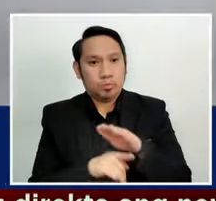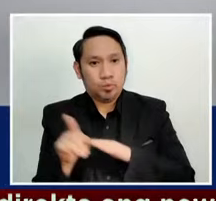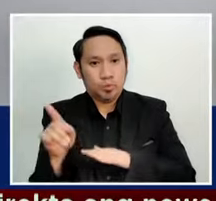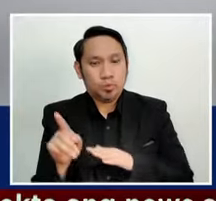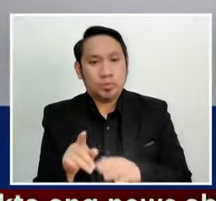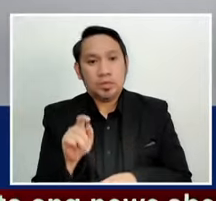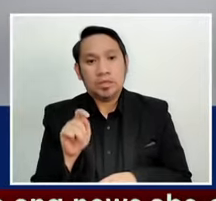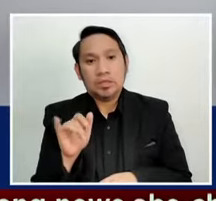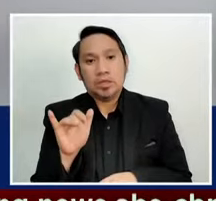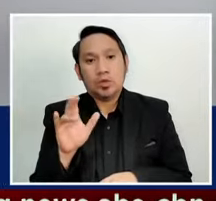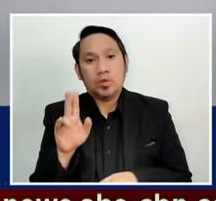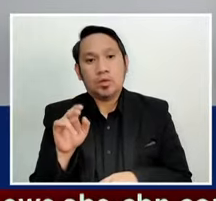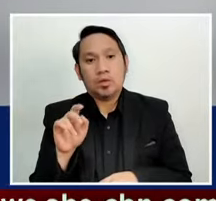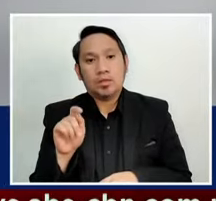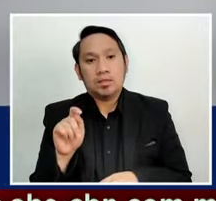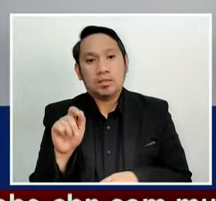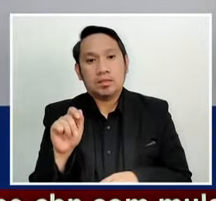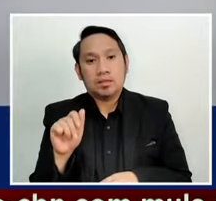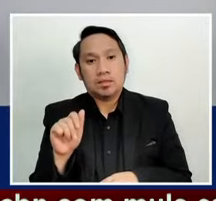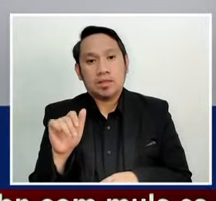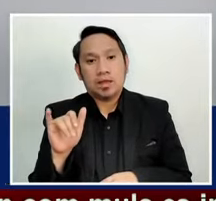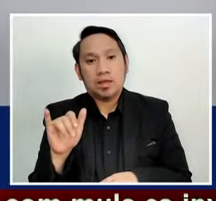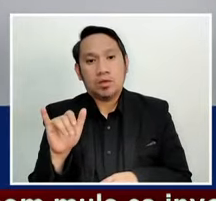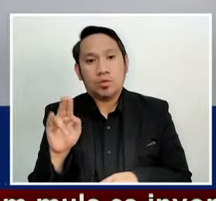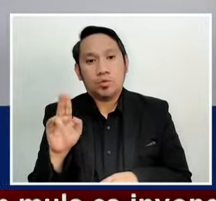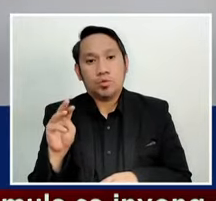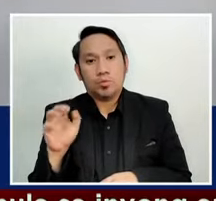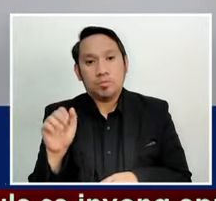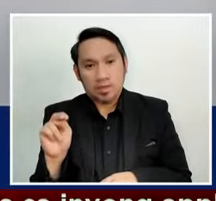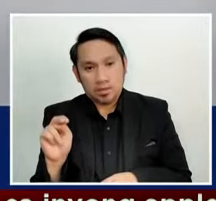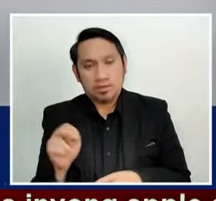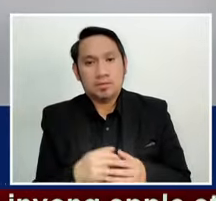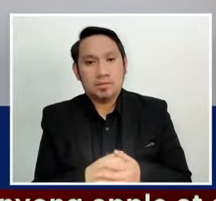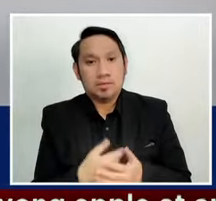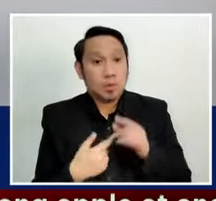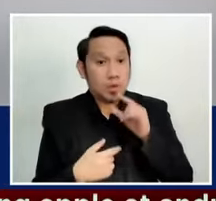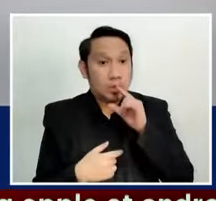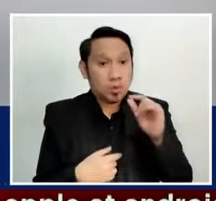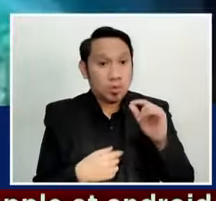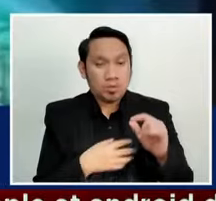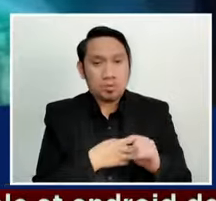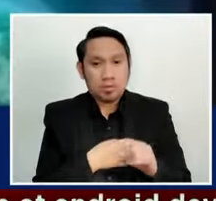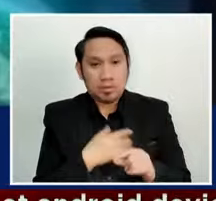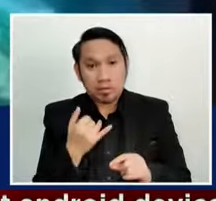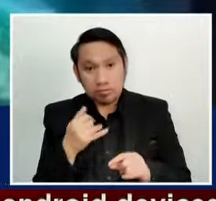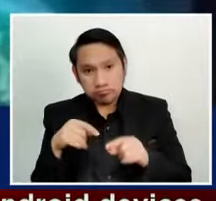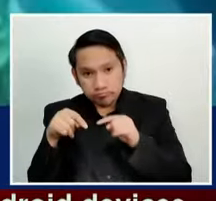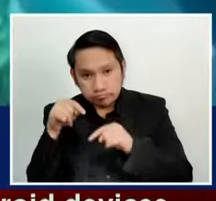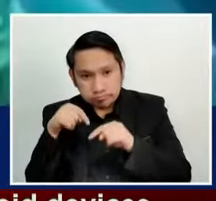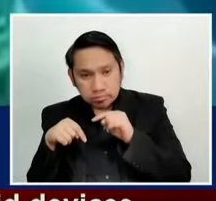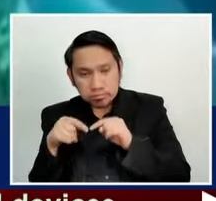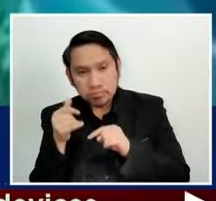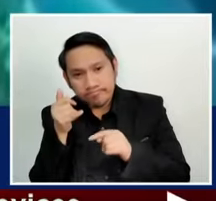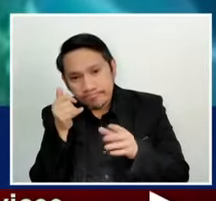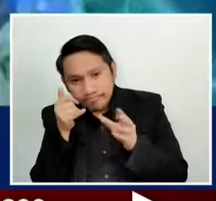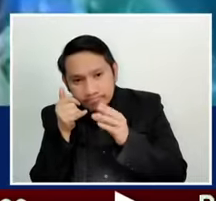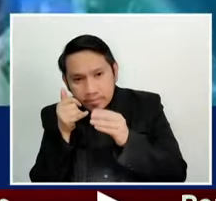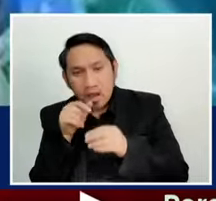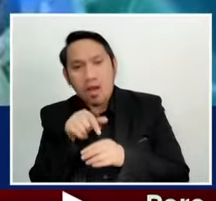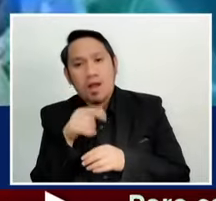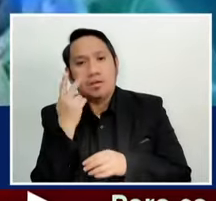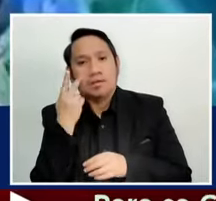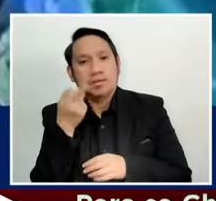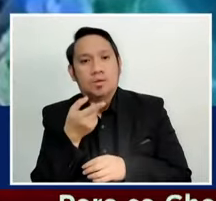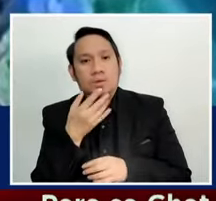Street. Agad nilang inireport sa pulisya ang insidente. Nang balikan ng mga CCTV, dito na natukoy ang